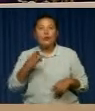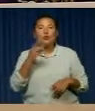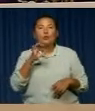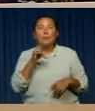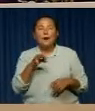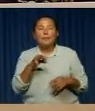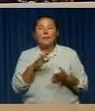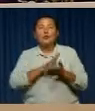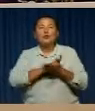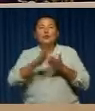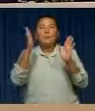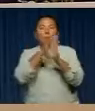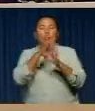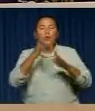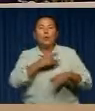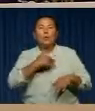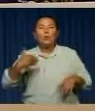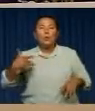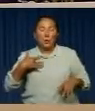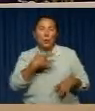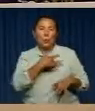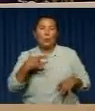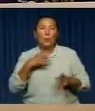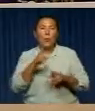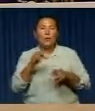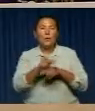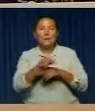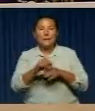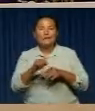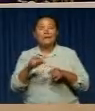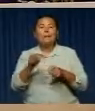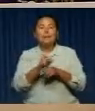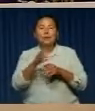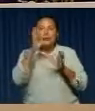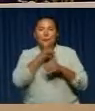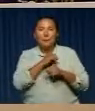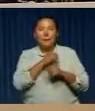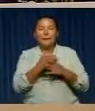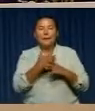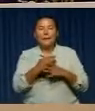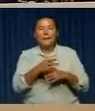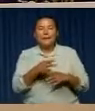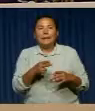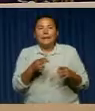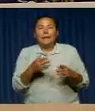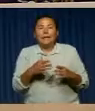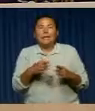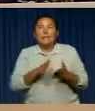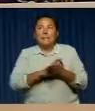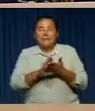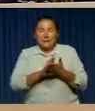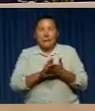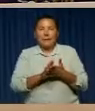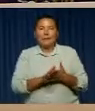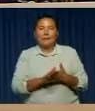Шұбаттың қасиеті туберкулез ауруына шалдыққандардың өкпесінің демалысына емес, әсер күшейтуіне әсер етеді ол деген,